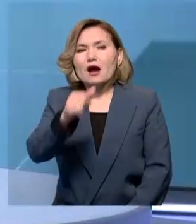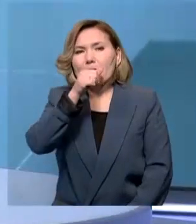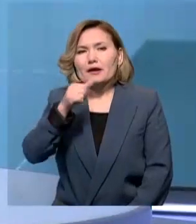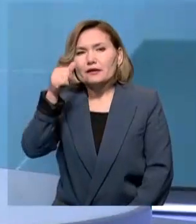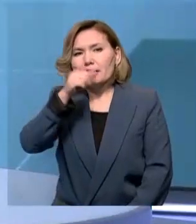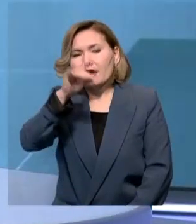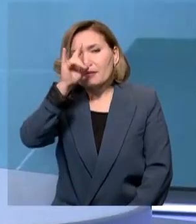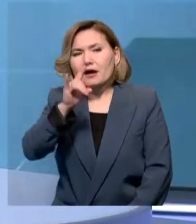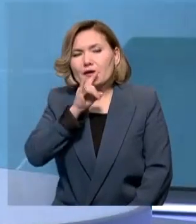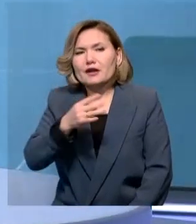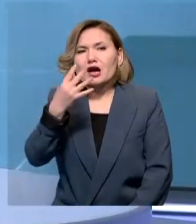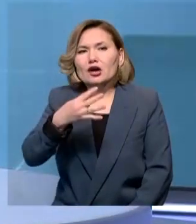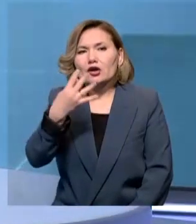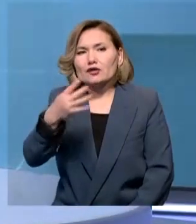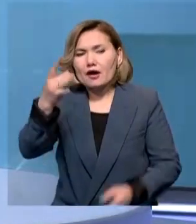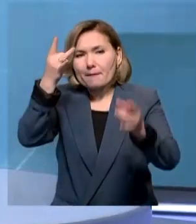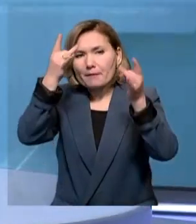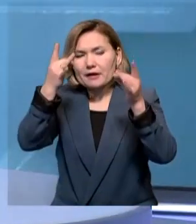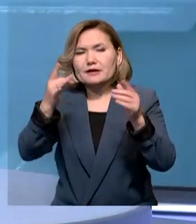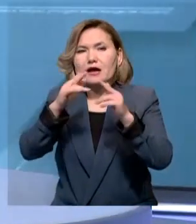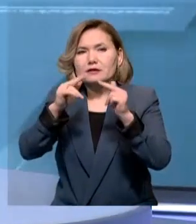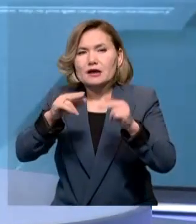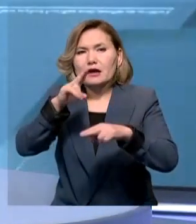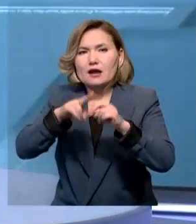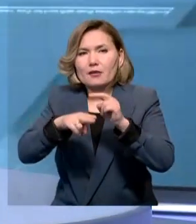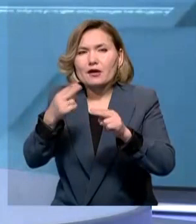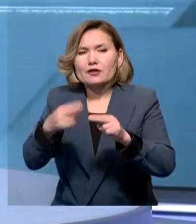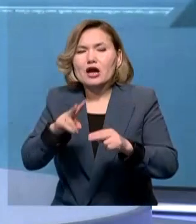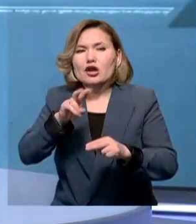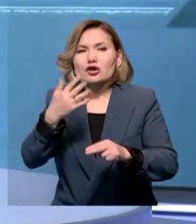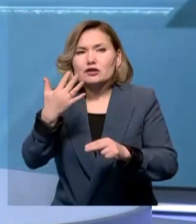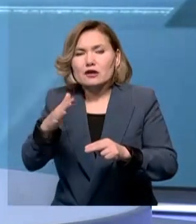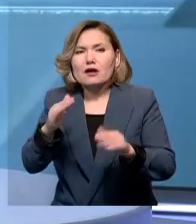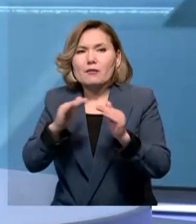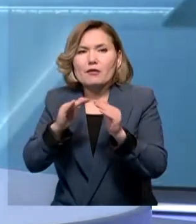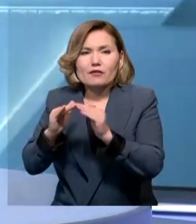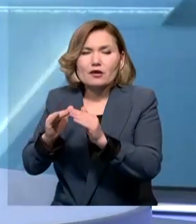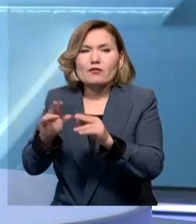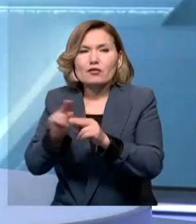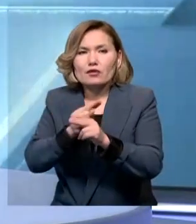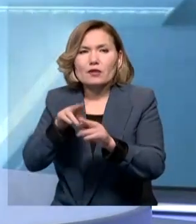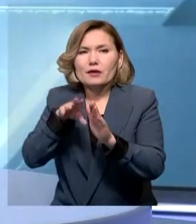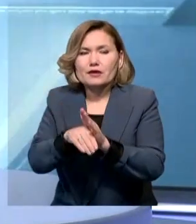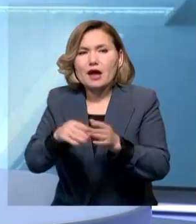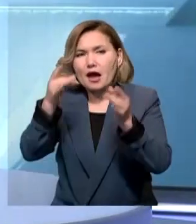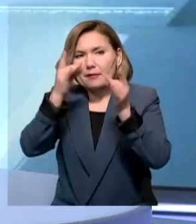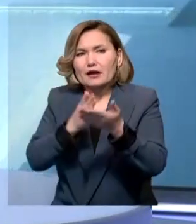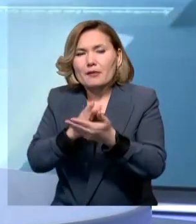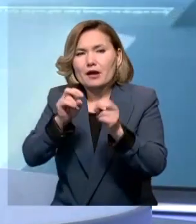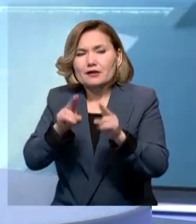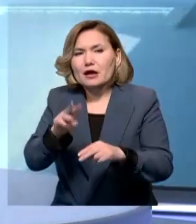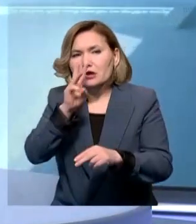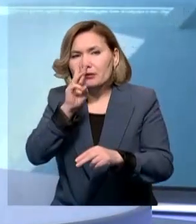Былтыр елімізде 44 мәдениет нысаны салынып, 250-ден астам ғимарат күрделі жөндеуден өтті. Мәдениет